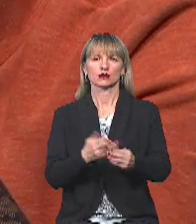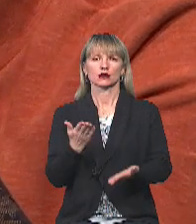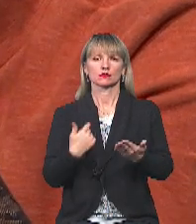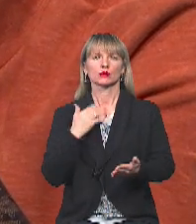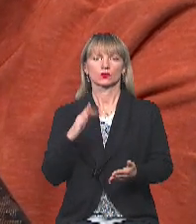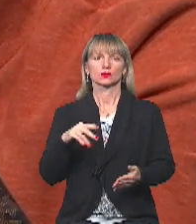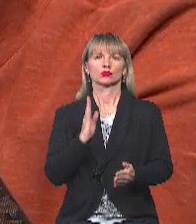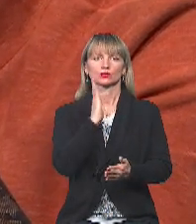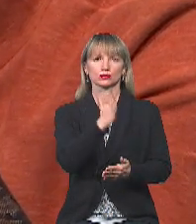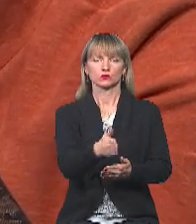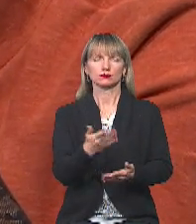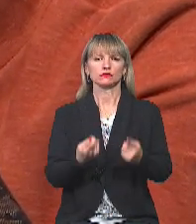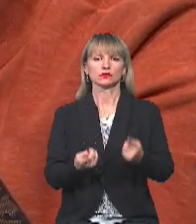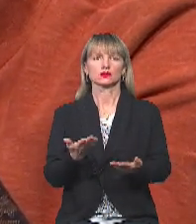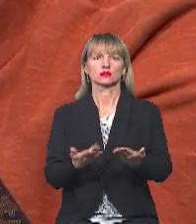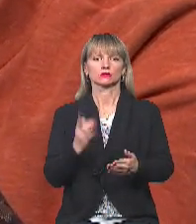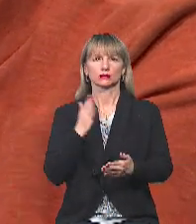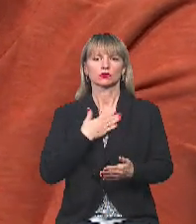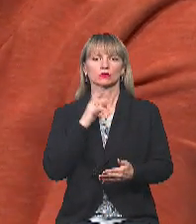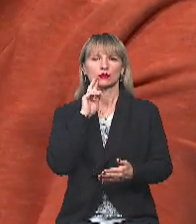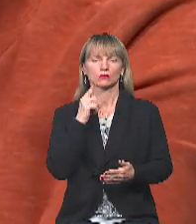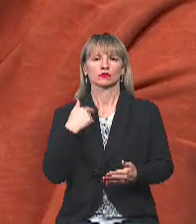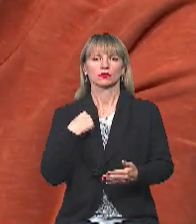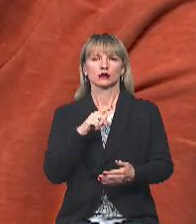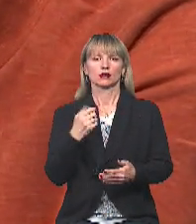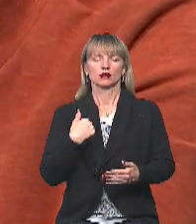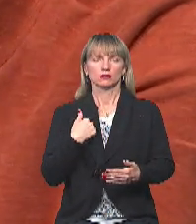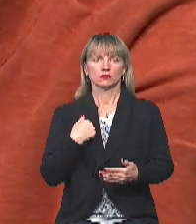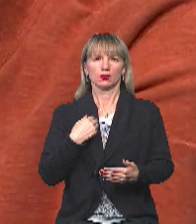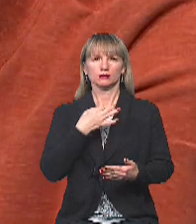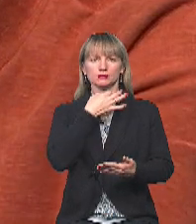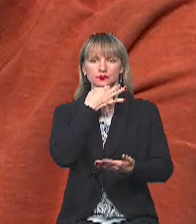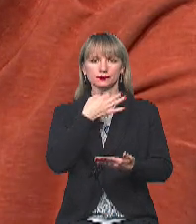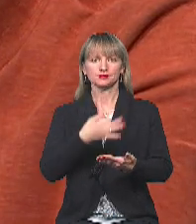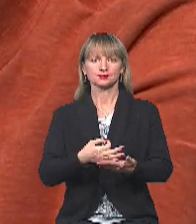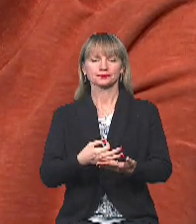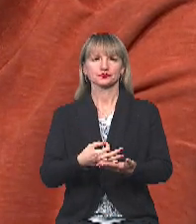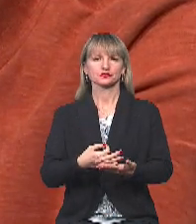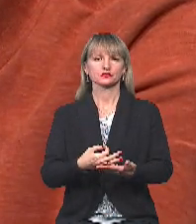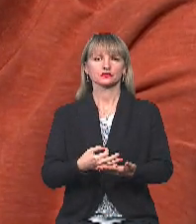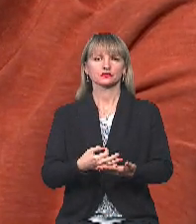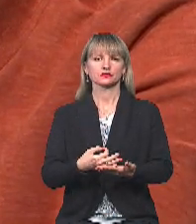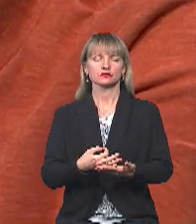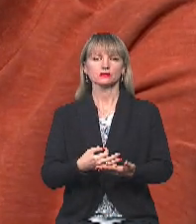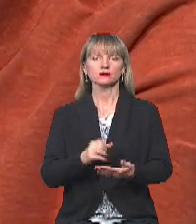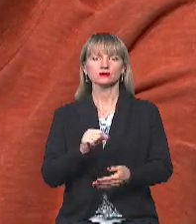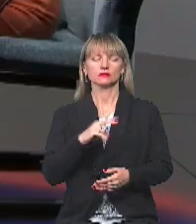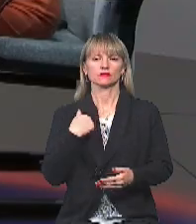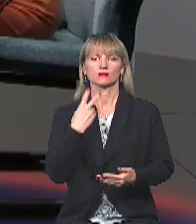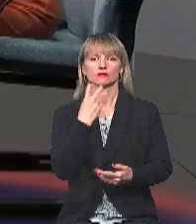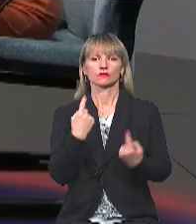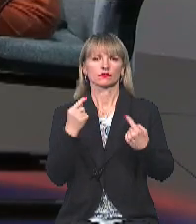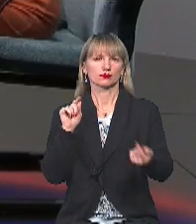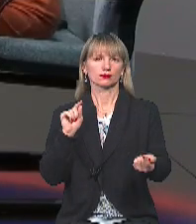туди, якщо це буде нашою помилкою, так, але ми будемо за неї будемо, да? Так, ми uh-huh. будемо за неї відповідати. Але ми бачимо